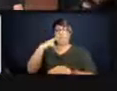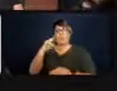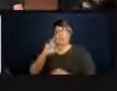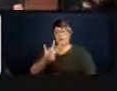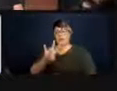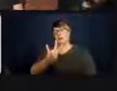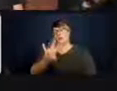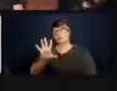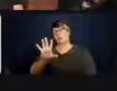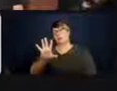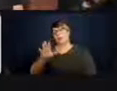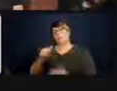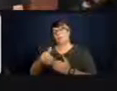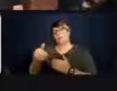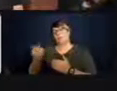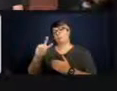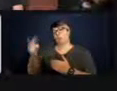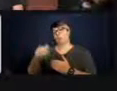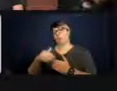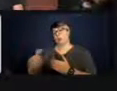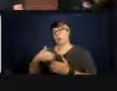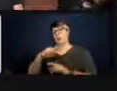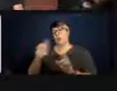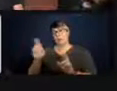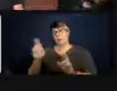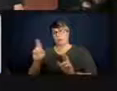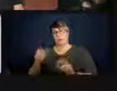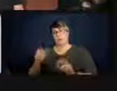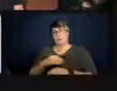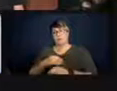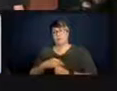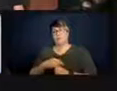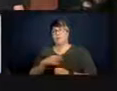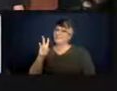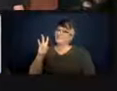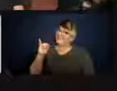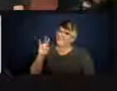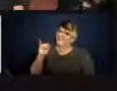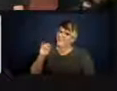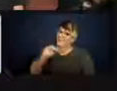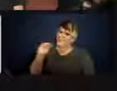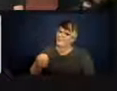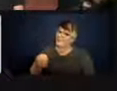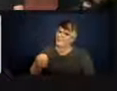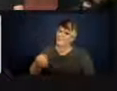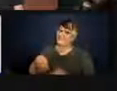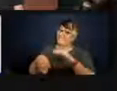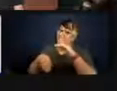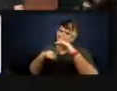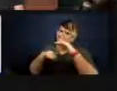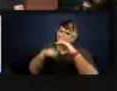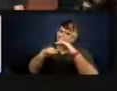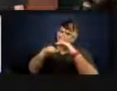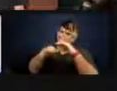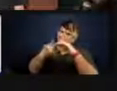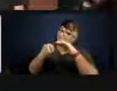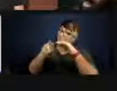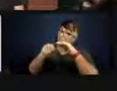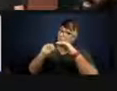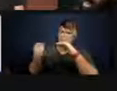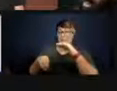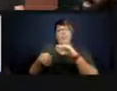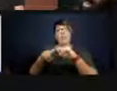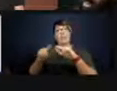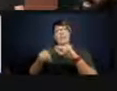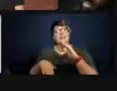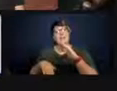الماضي، 75% كانوا جاهزين للعودة إلى العمل، كنا 70 ليس 75، ولكن